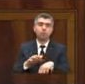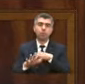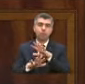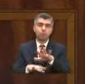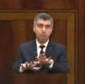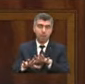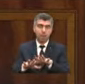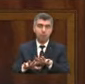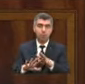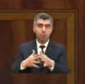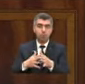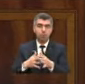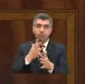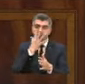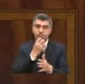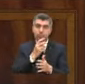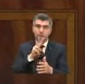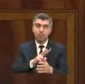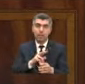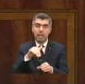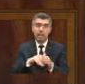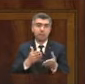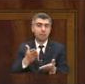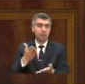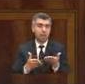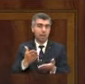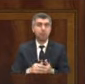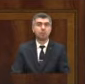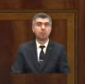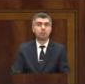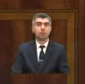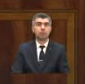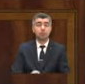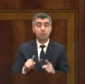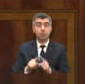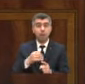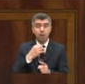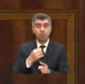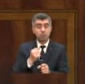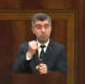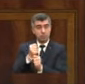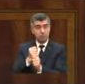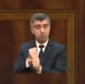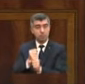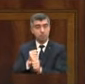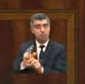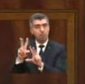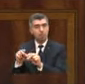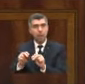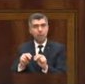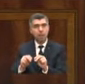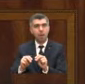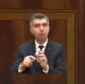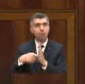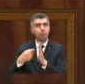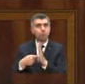فإن قلقنا كبير في الفريق الاستقلالي من أن يلقى على مستوى التنزيل والتنفيذ نفس مصير عشرات